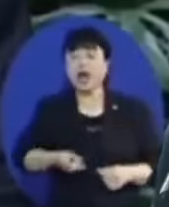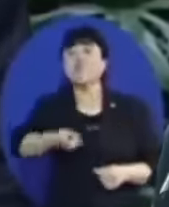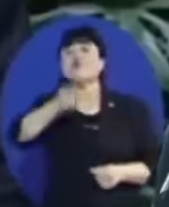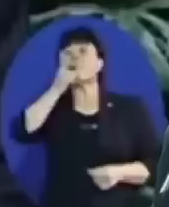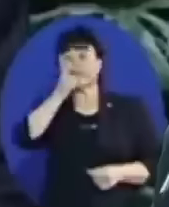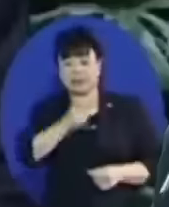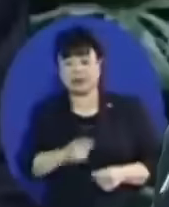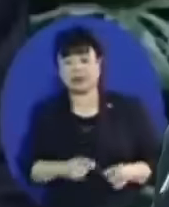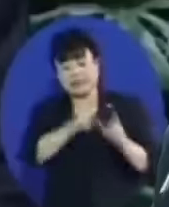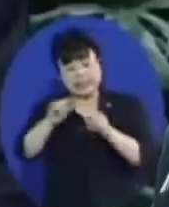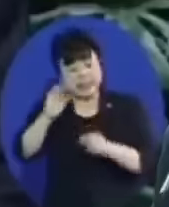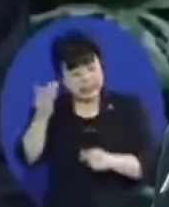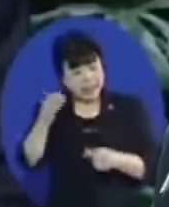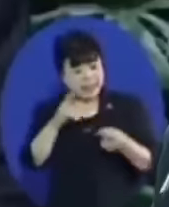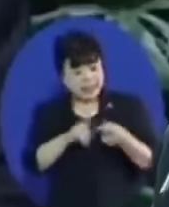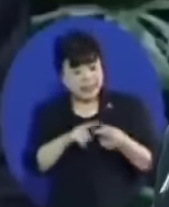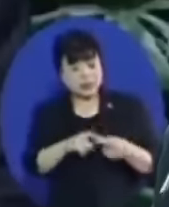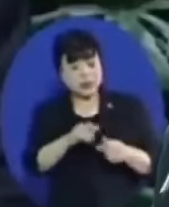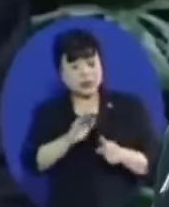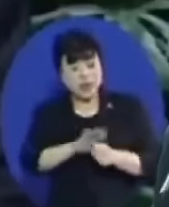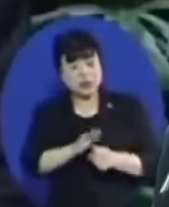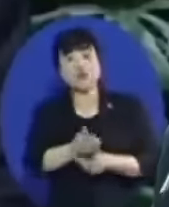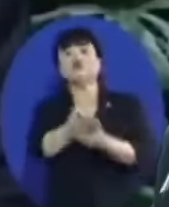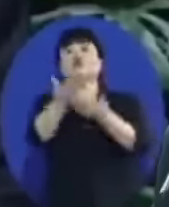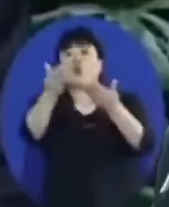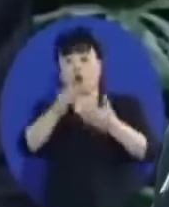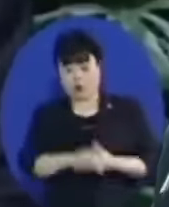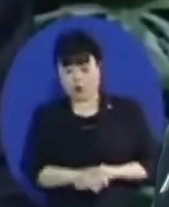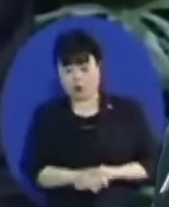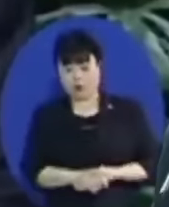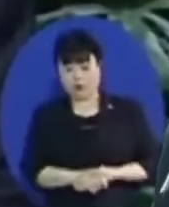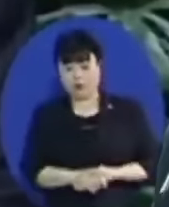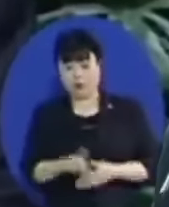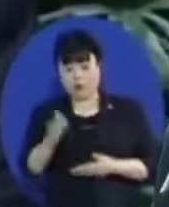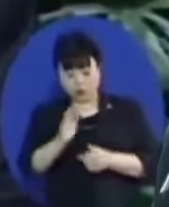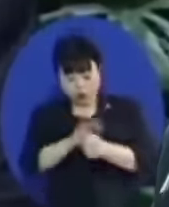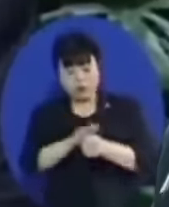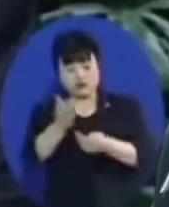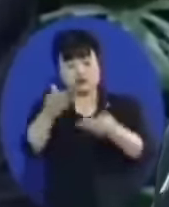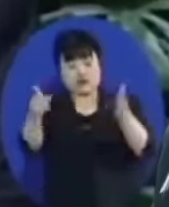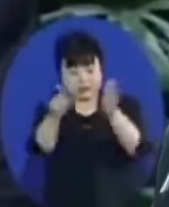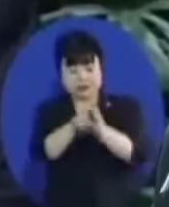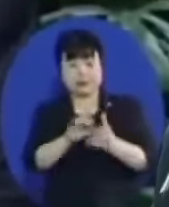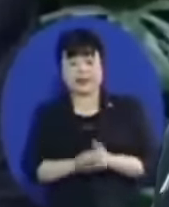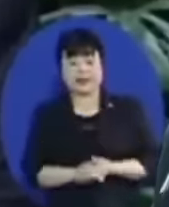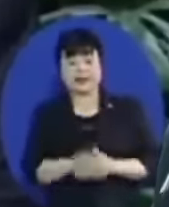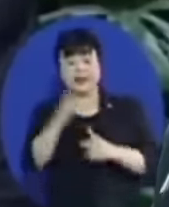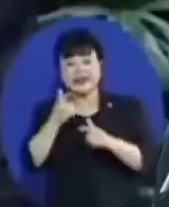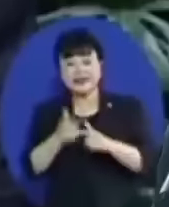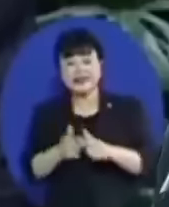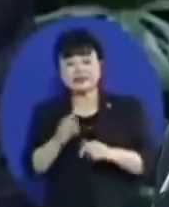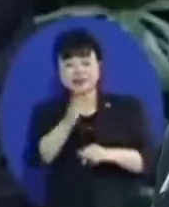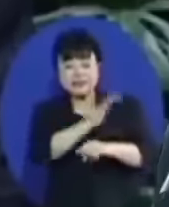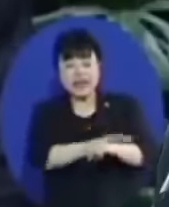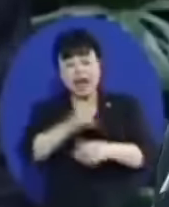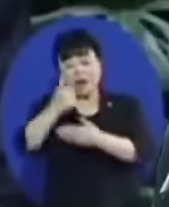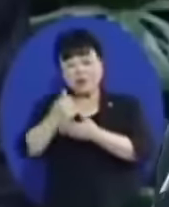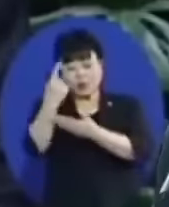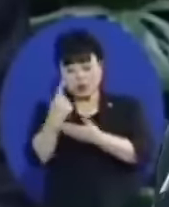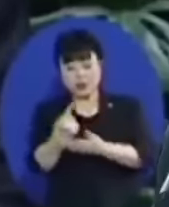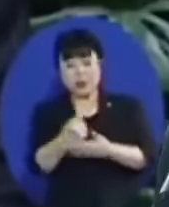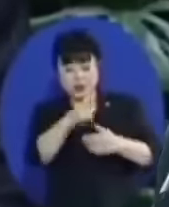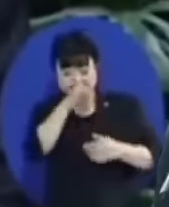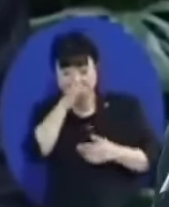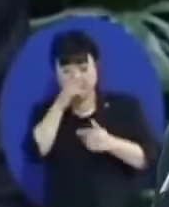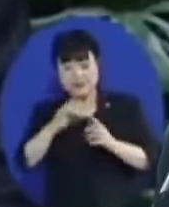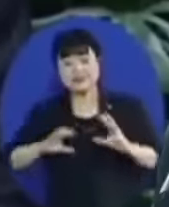마실까, 어떻게 살아갈까 하는데 도움을 베풀어 주십시오 하면 안 베풀어 줄 리가 있겠습니까? 예수를 잘 모시고 있으면